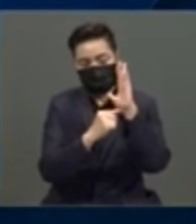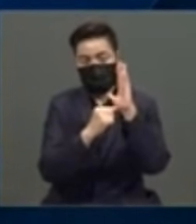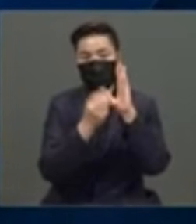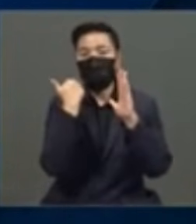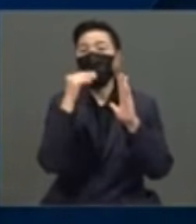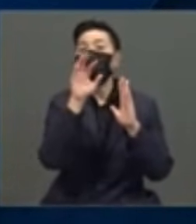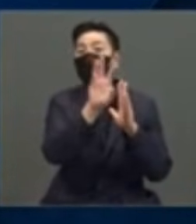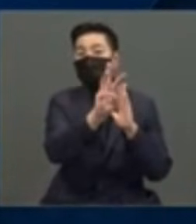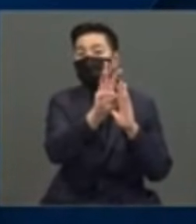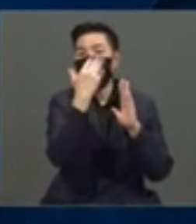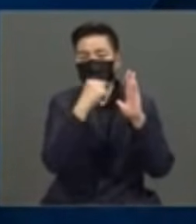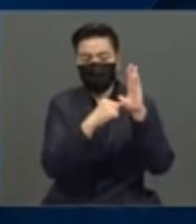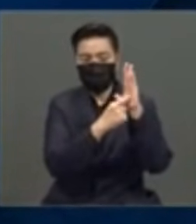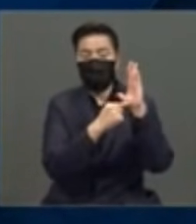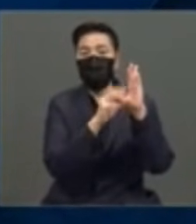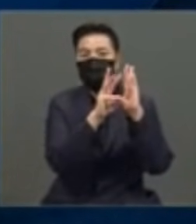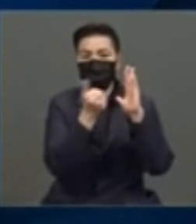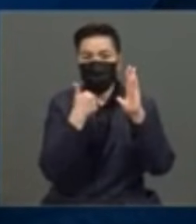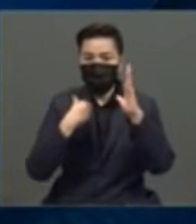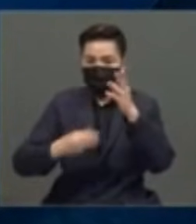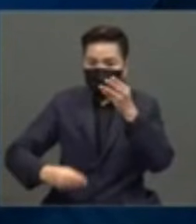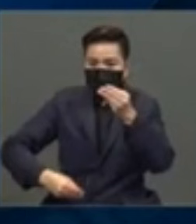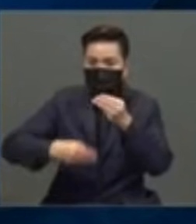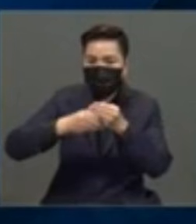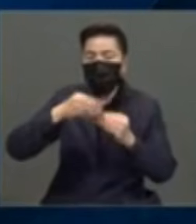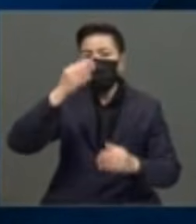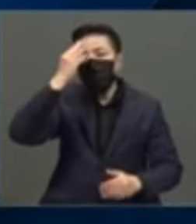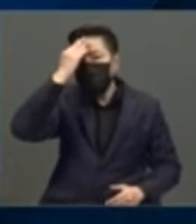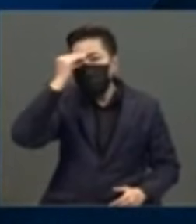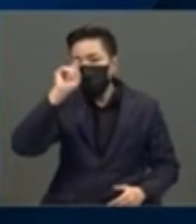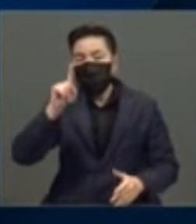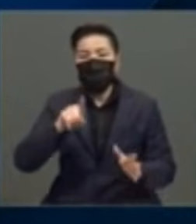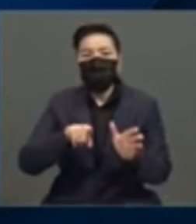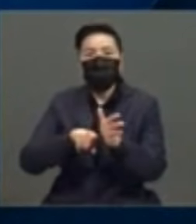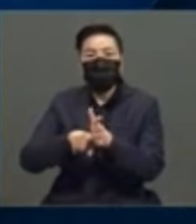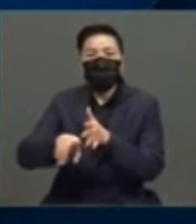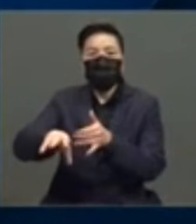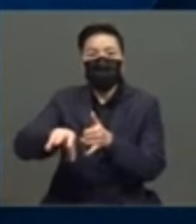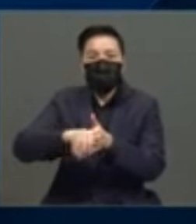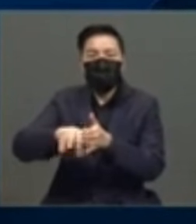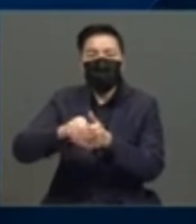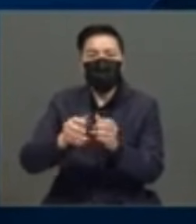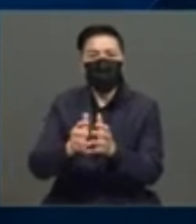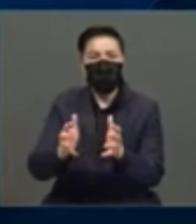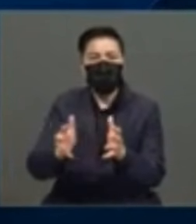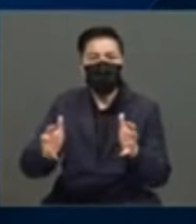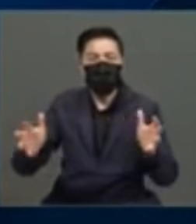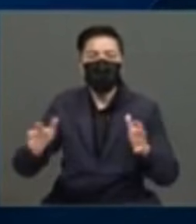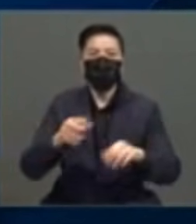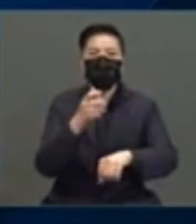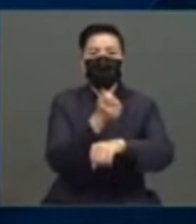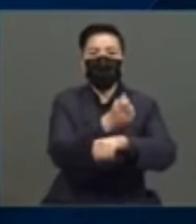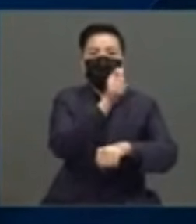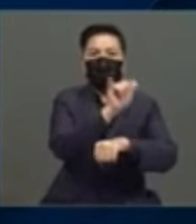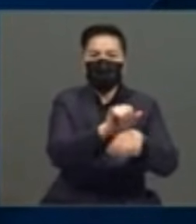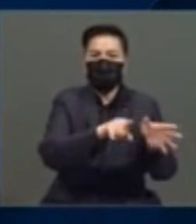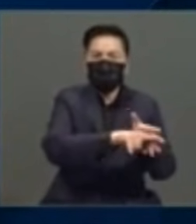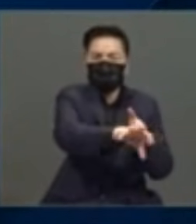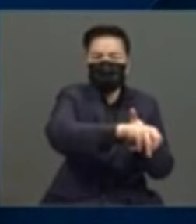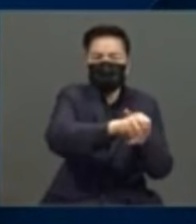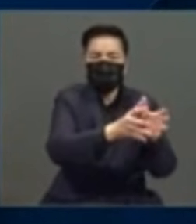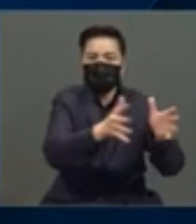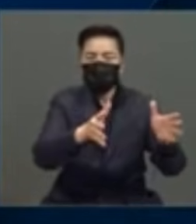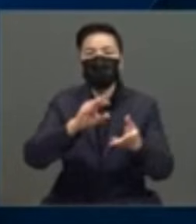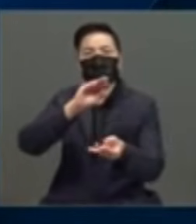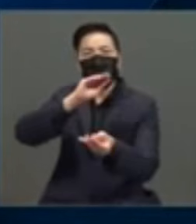ากับ6จังหวัดแต่สิ่งที่เพิ่มขึ้นเนื่องจากอัตราการติดเชื้อรายวันค่อนข้างสูงก็คือพระนครศรีอยุธยา